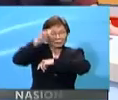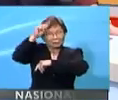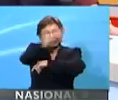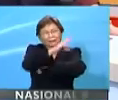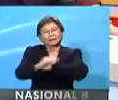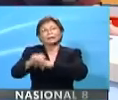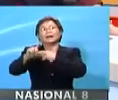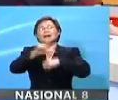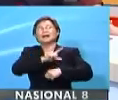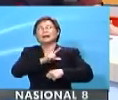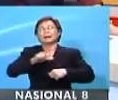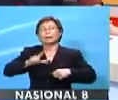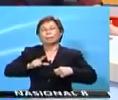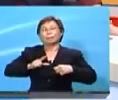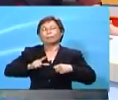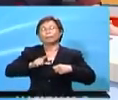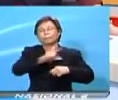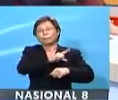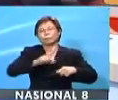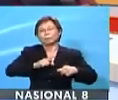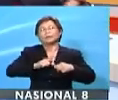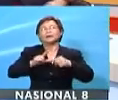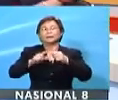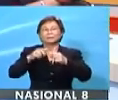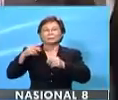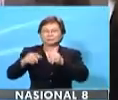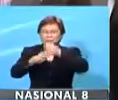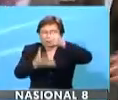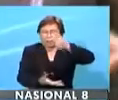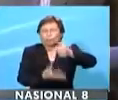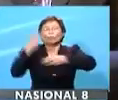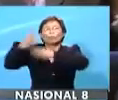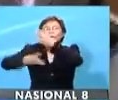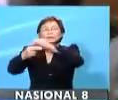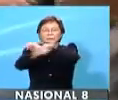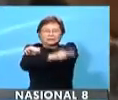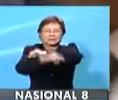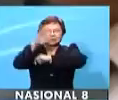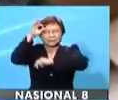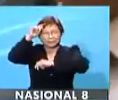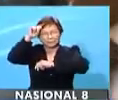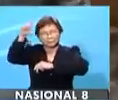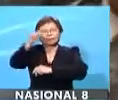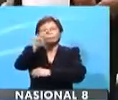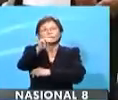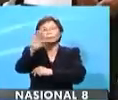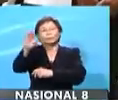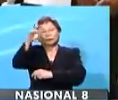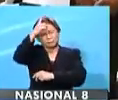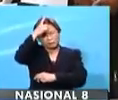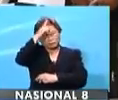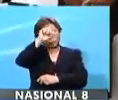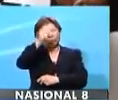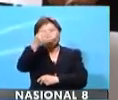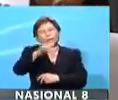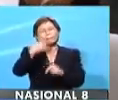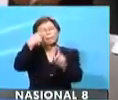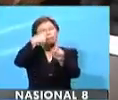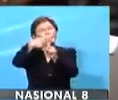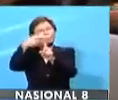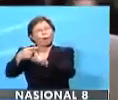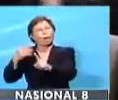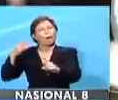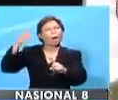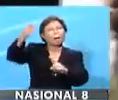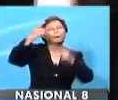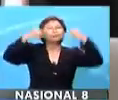Tabung Amanah Warisan Negeri Terengganu. Menteri Besar Datuk Seri Ahmad Razif optimis ia